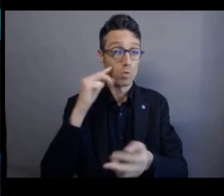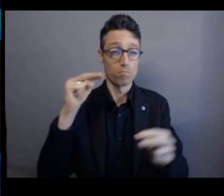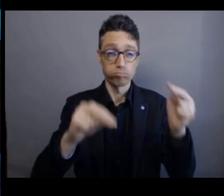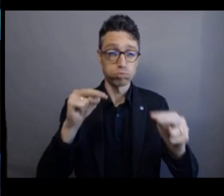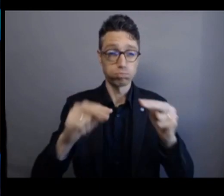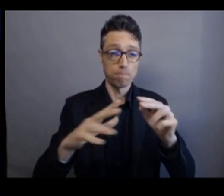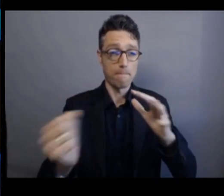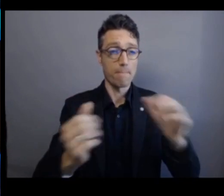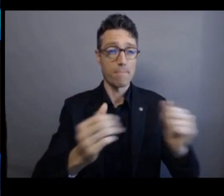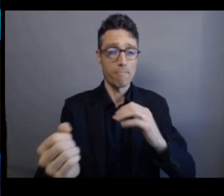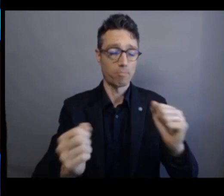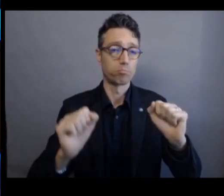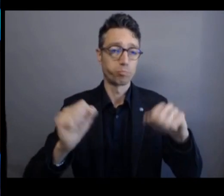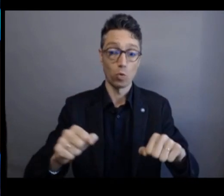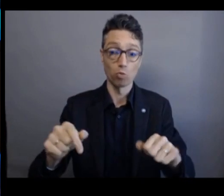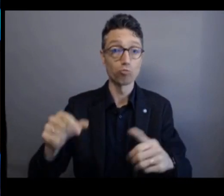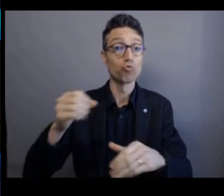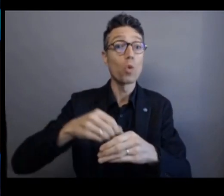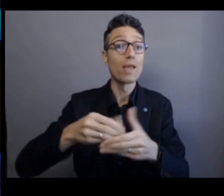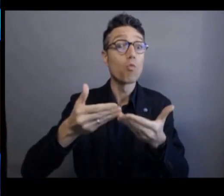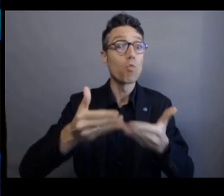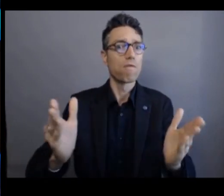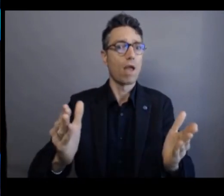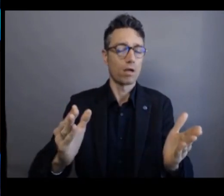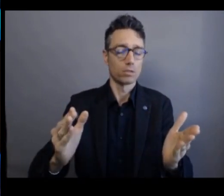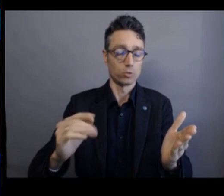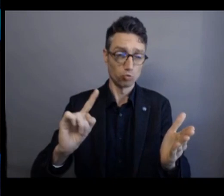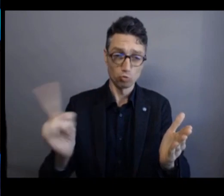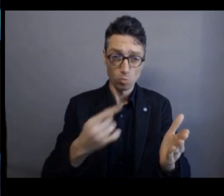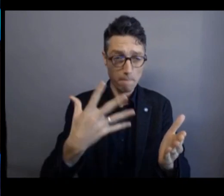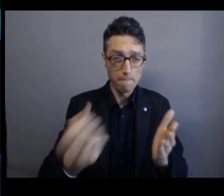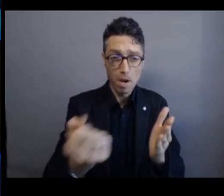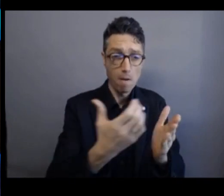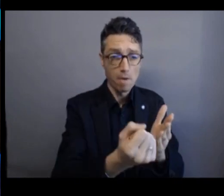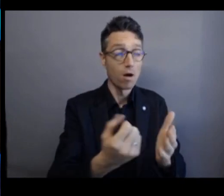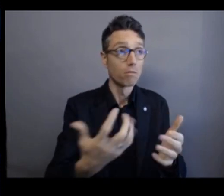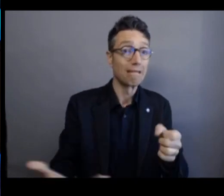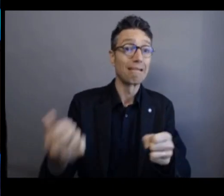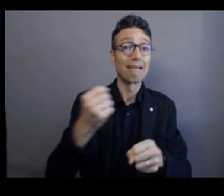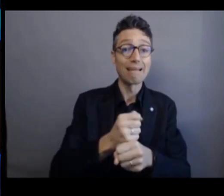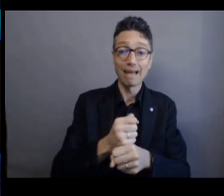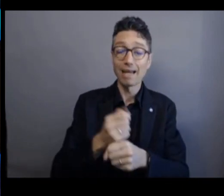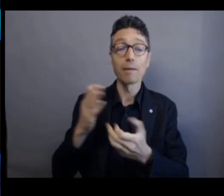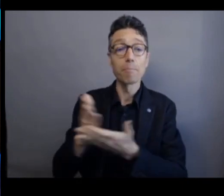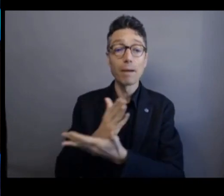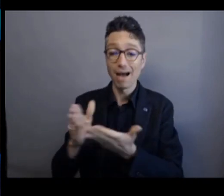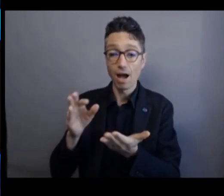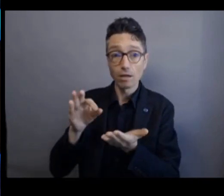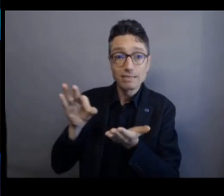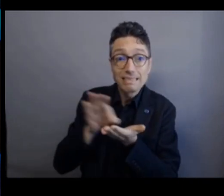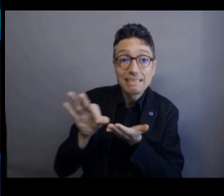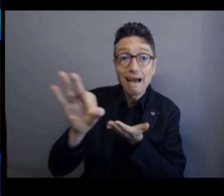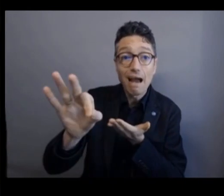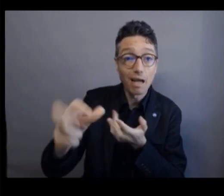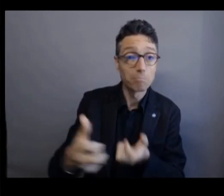s'en saisir pour créer des applications d'itinéraire, par exemple, de préparation d'itinéraire. Pardon, excusez-moi, je ne voulais pas vous couper, je